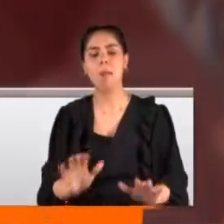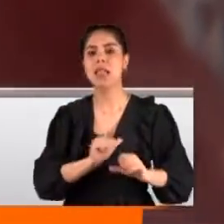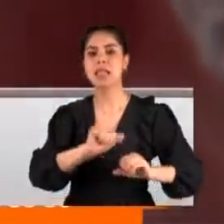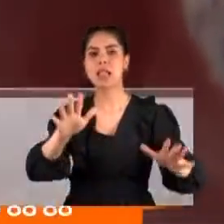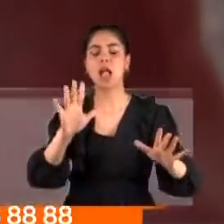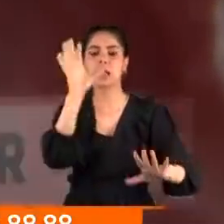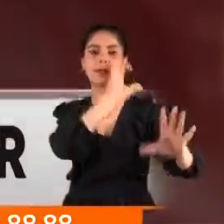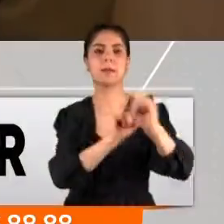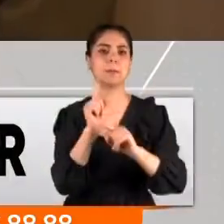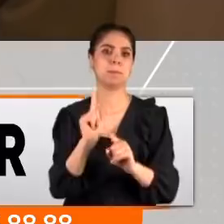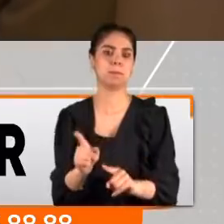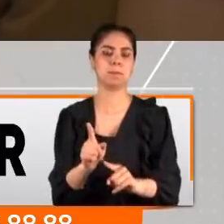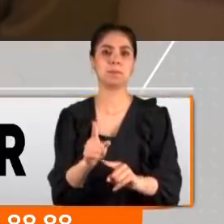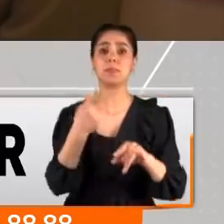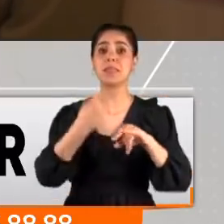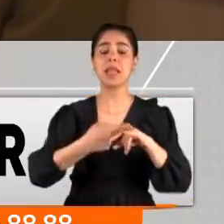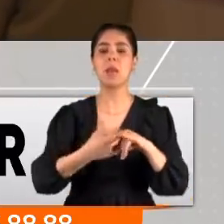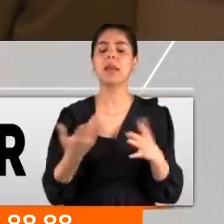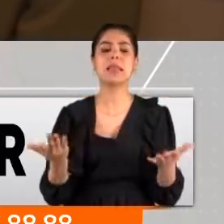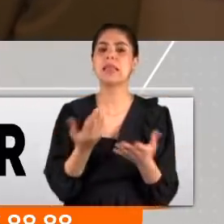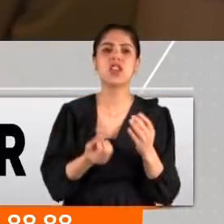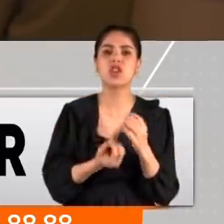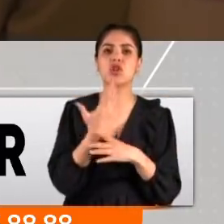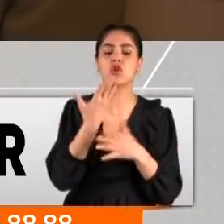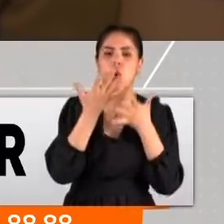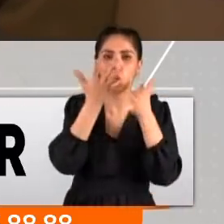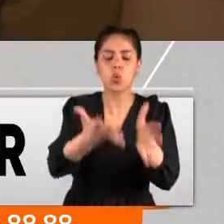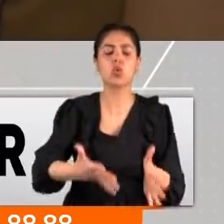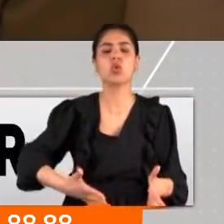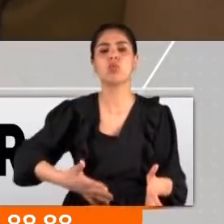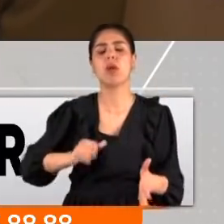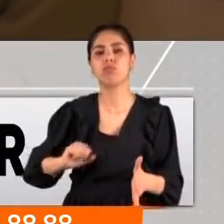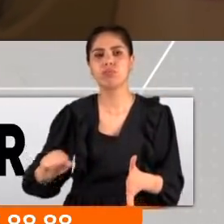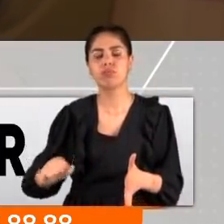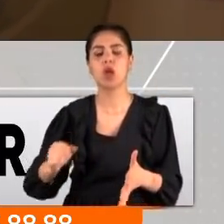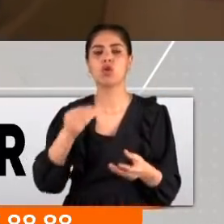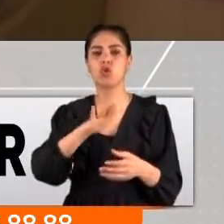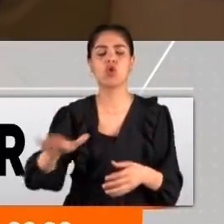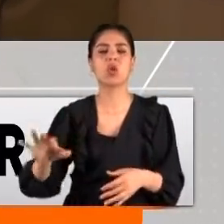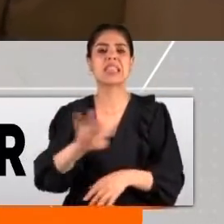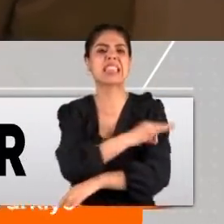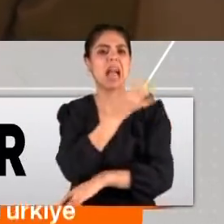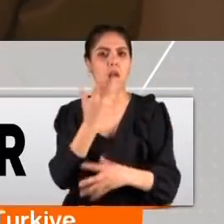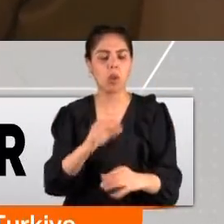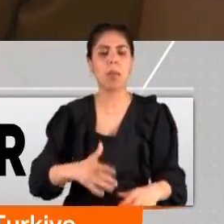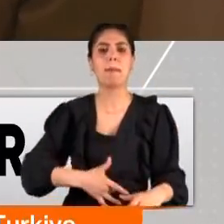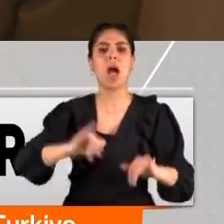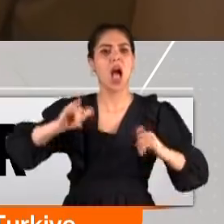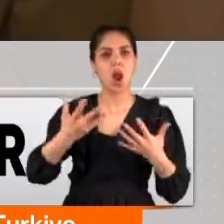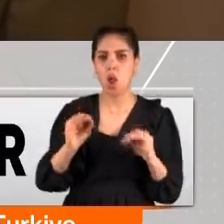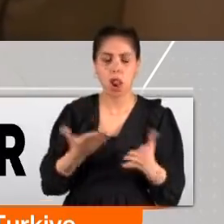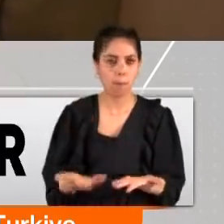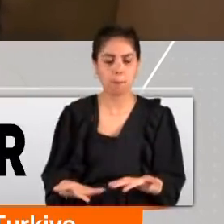salgını gizemli kılıyor. Hepatit nasıl kendini gösterir? Kusma, ishal gibi bir çocuklarda sarılık olabilir, karın ağrısı